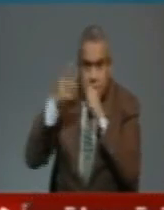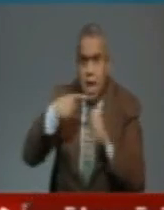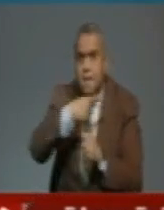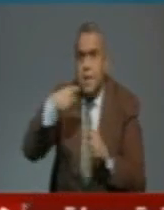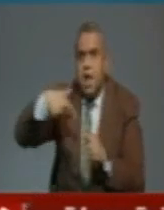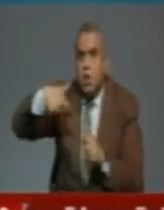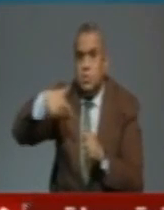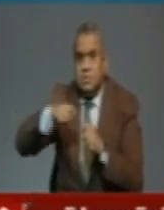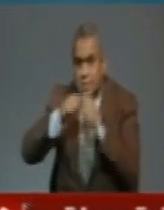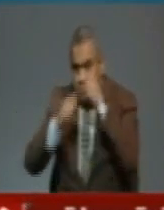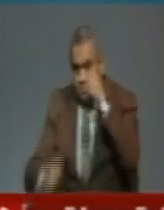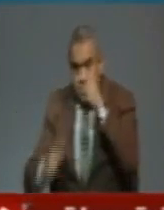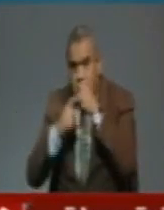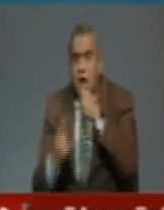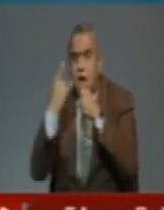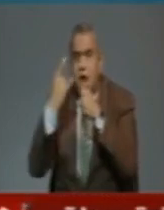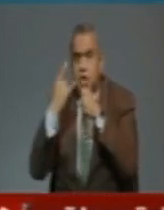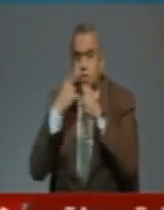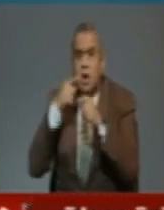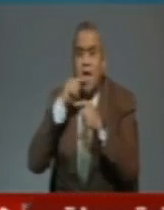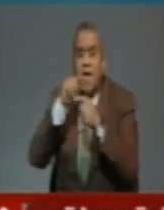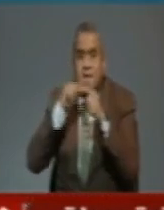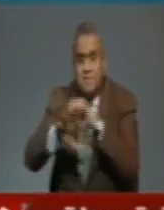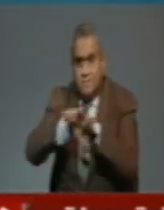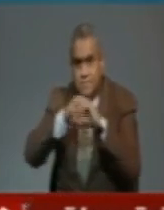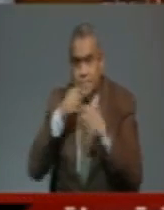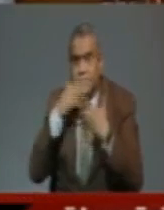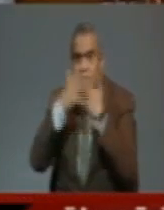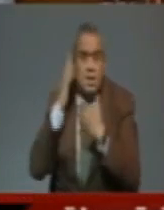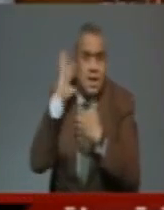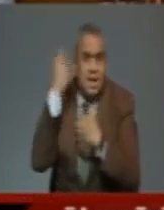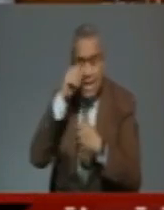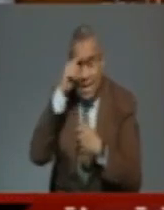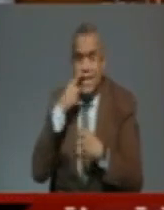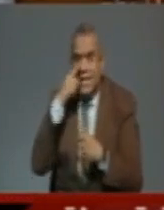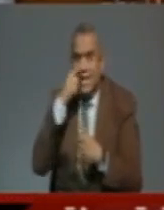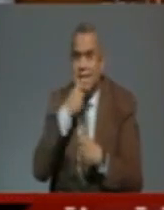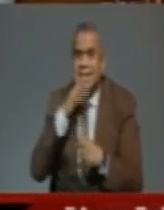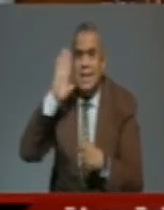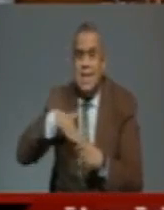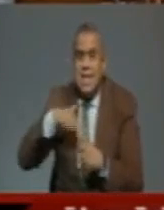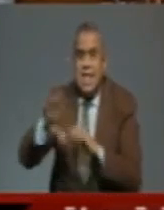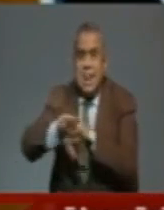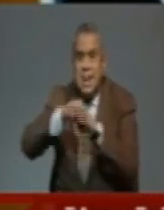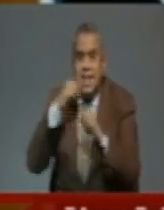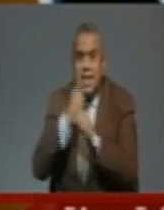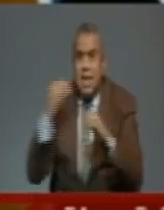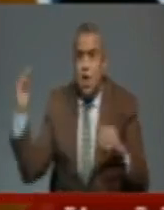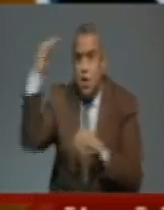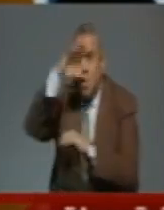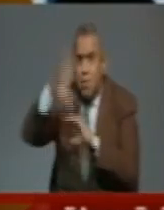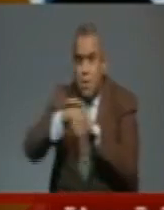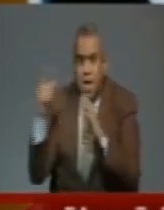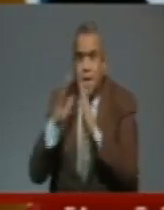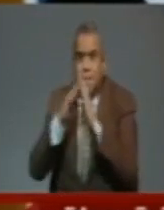عمق، 100%، ونفذته شركة أيضا النيل العامة للطرق والكباري. أنا فني معلش أنا بركز بقول النيل العامة للطرق والكباري لأن أنا معايا